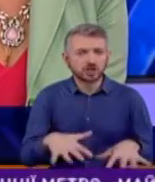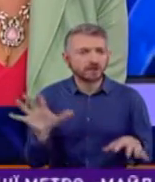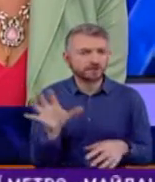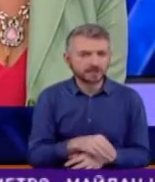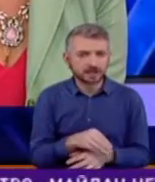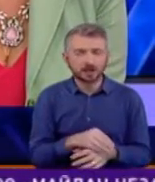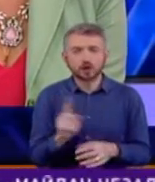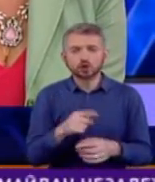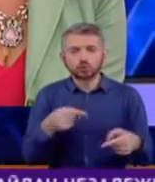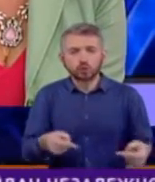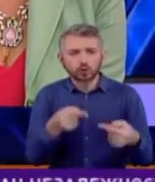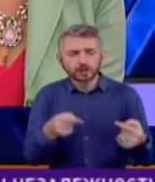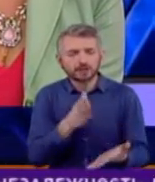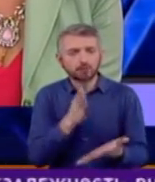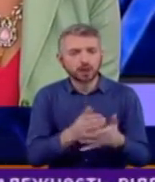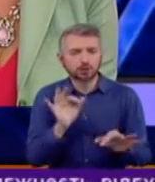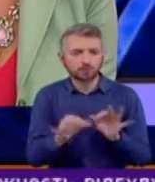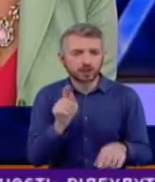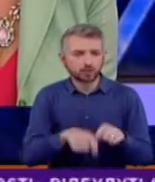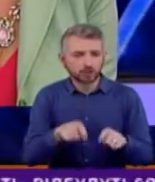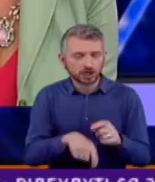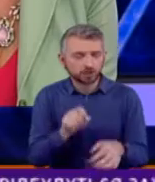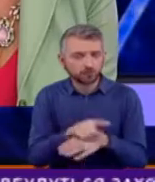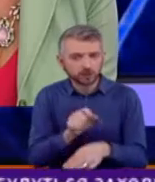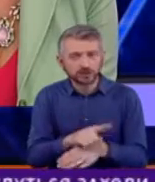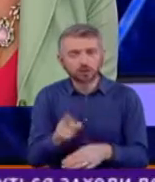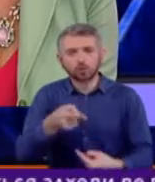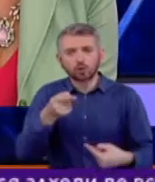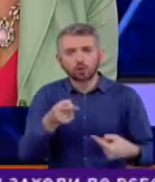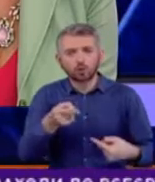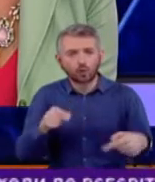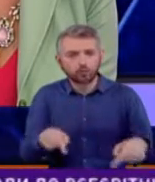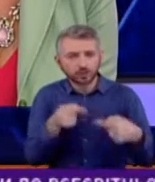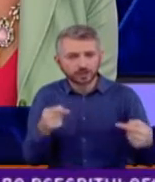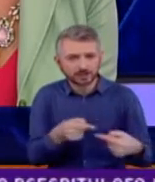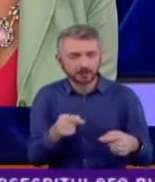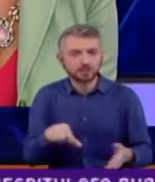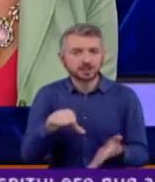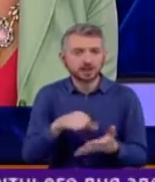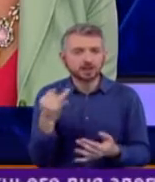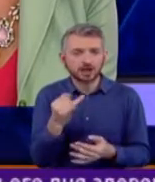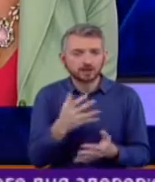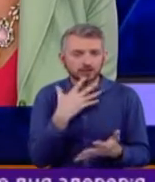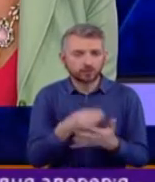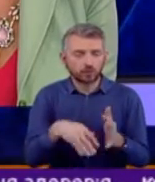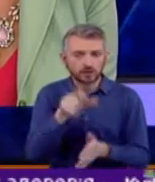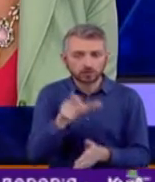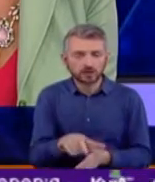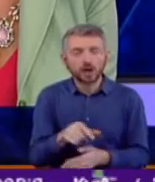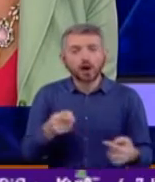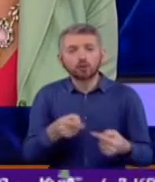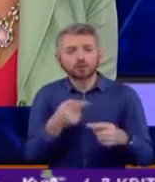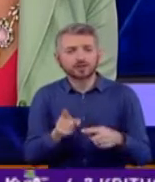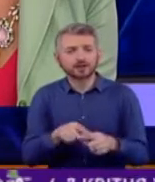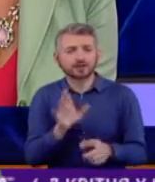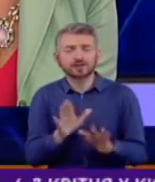мала нормальні контрольні функції, для того, щоб опозиція це представляла інтереси свого виборця. Опозиція – це тільки той, хто не війшов в коаліцію, війшов в